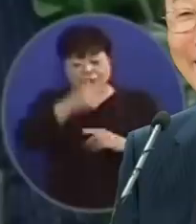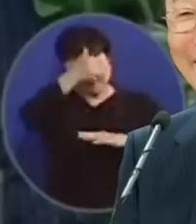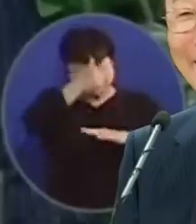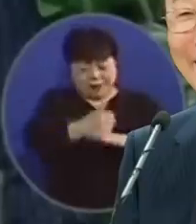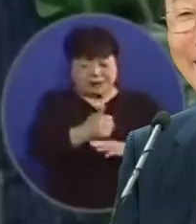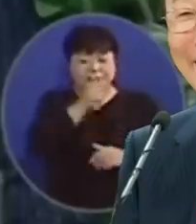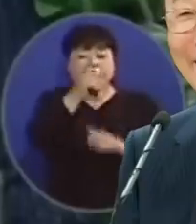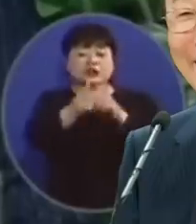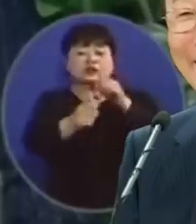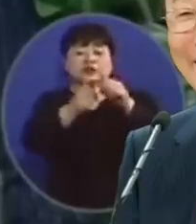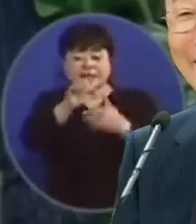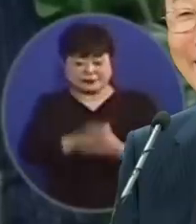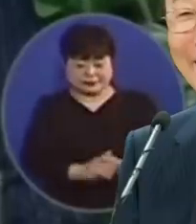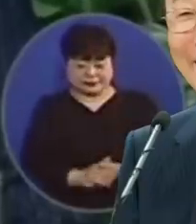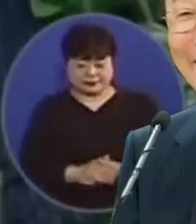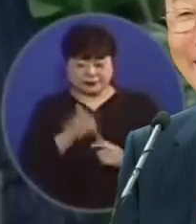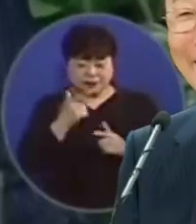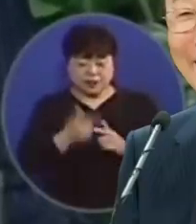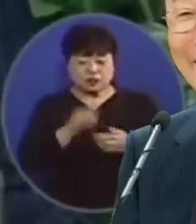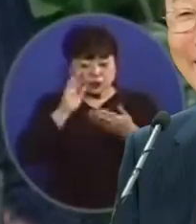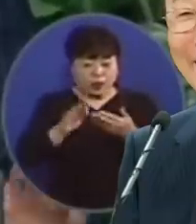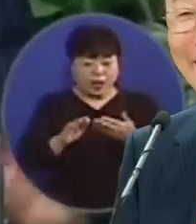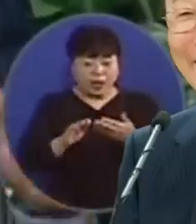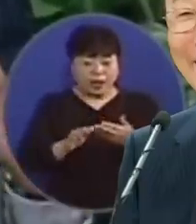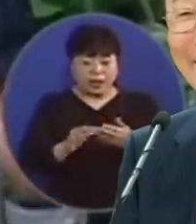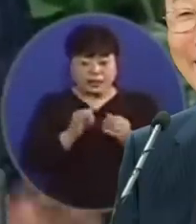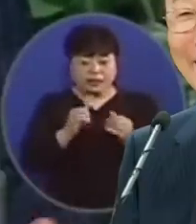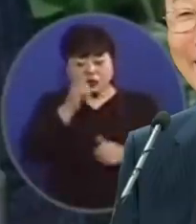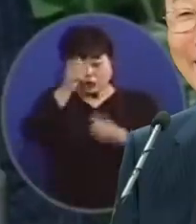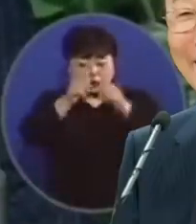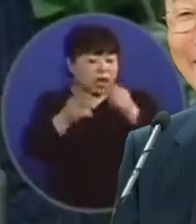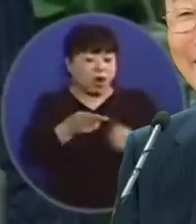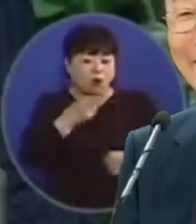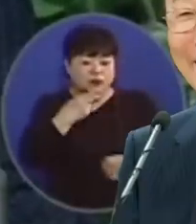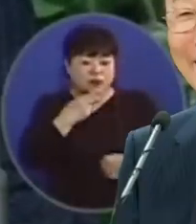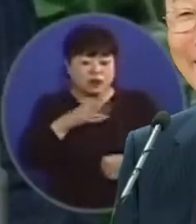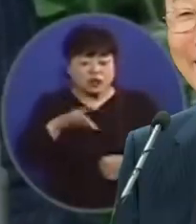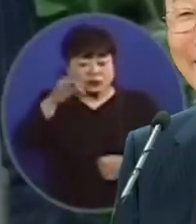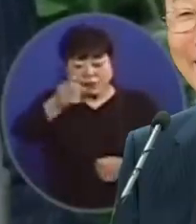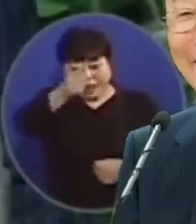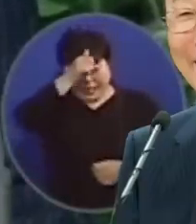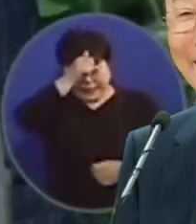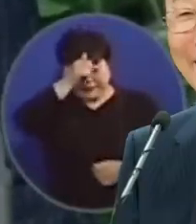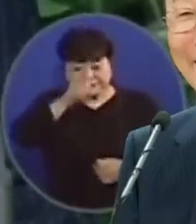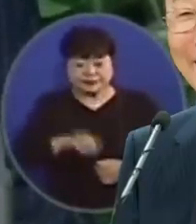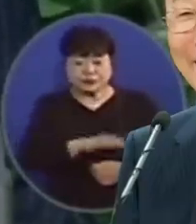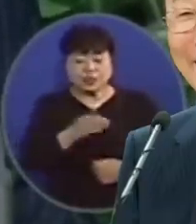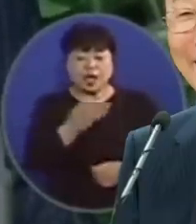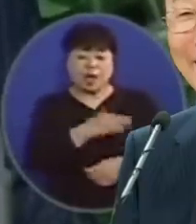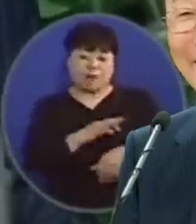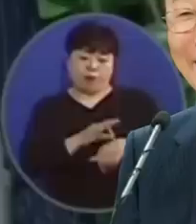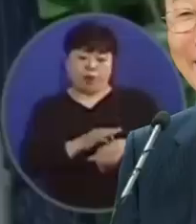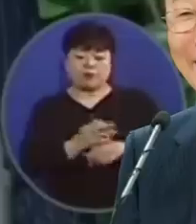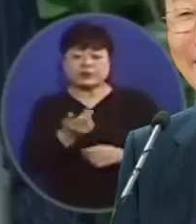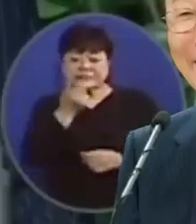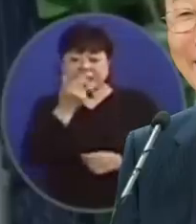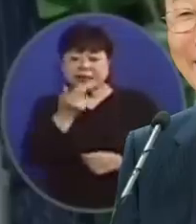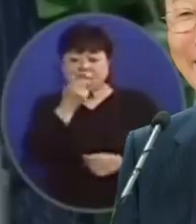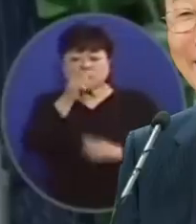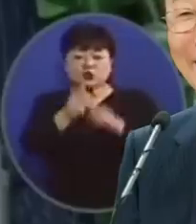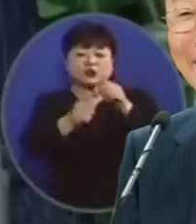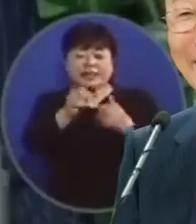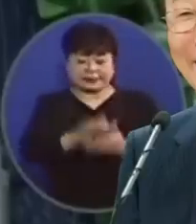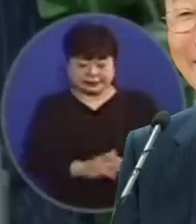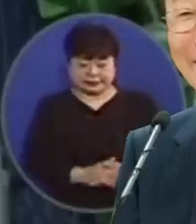예수님 이외에 다른 인류 조상은 없습니다. 그러므로 첫 아담은 우리의 육신의 생명의 조상이